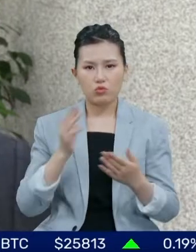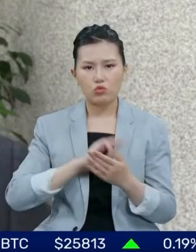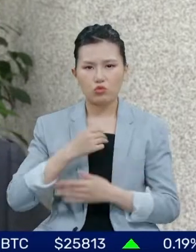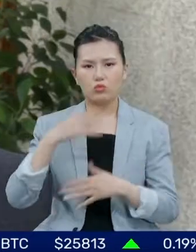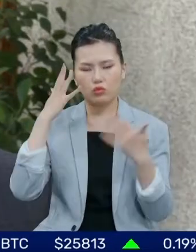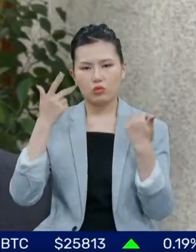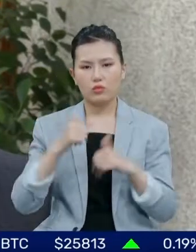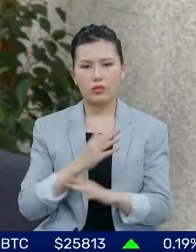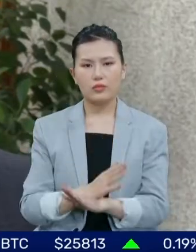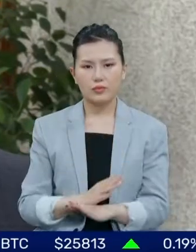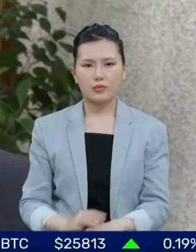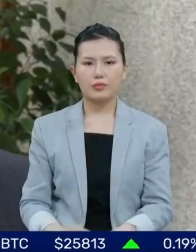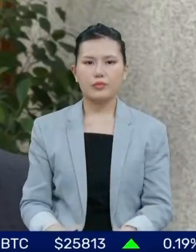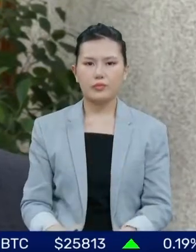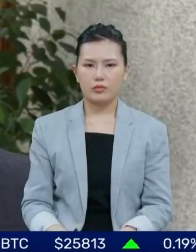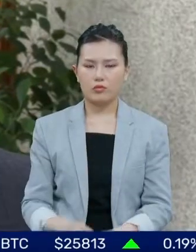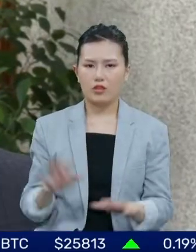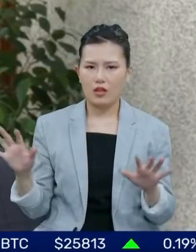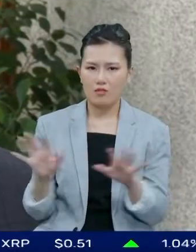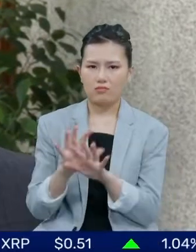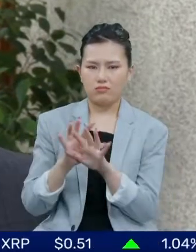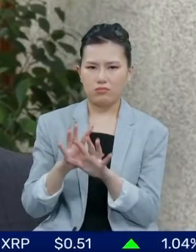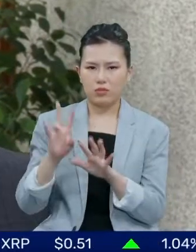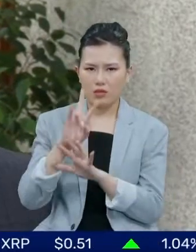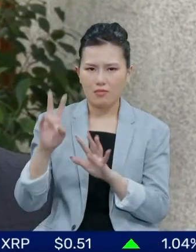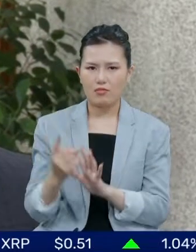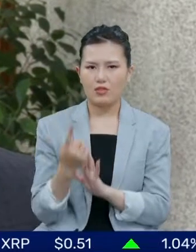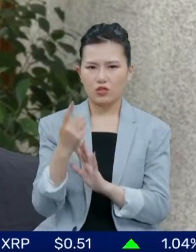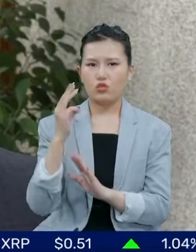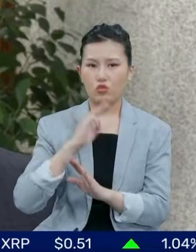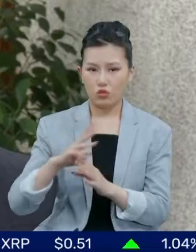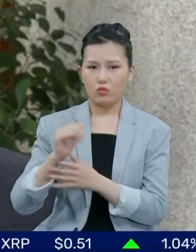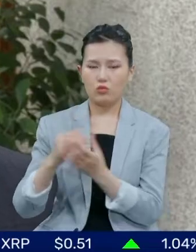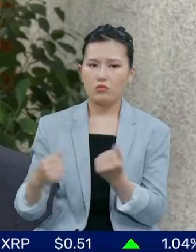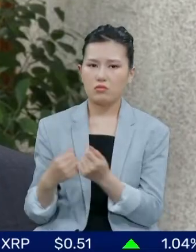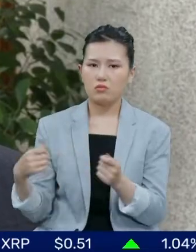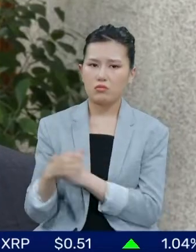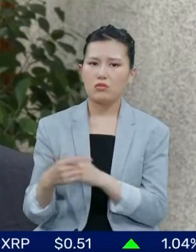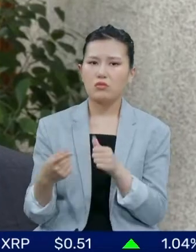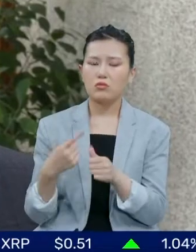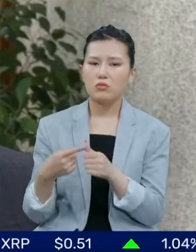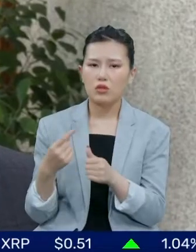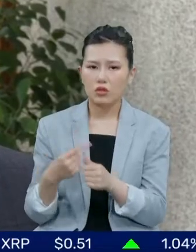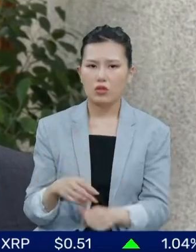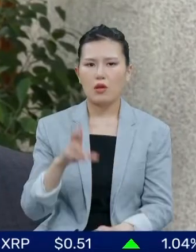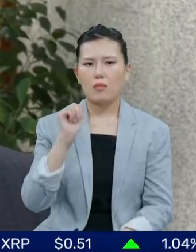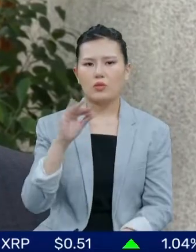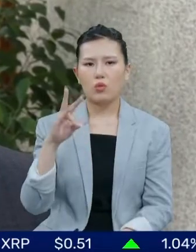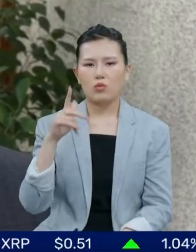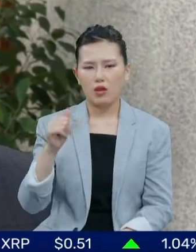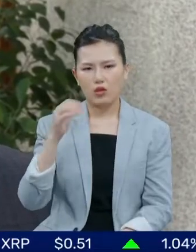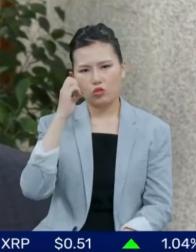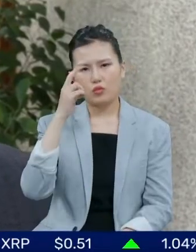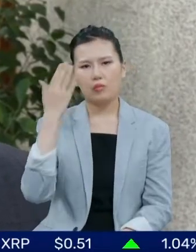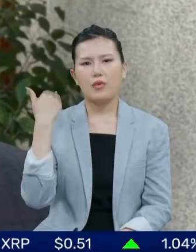байгуулагдлаа. Тэг. Энэхүү нэг Монгол хөдөлгөөний санхүүжилтийн ерөнхийдөө хаанаас гаргаж яваа нь бол олон нийтийн дундаас энэ Женко Батулга ерөнхийлөгч хасан